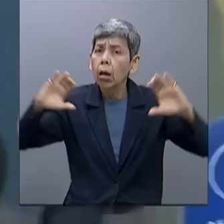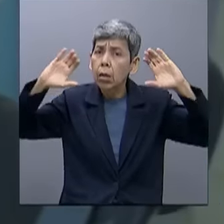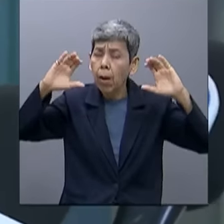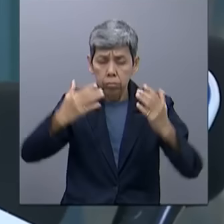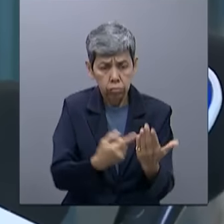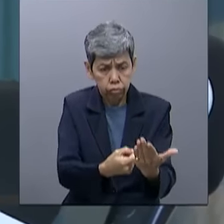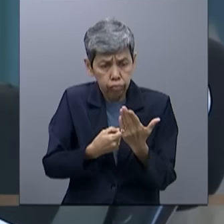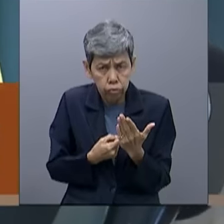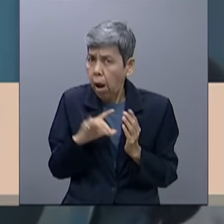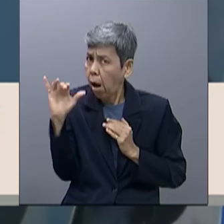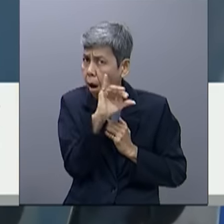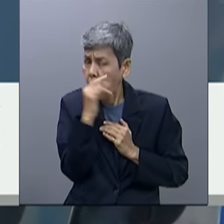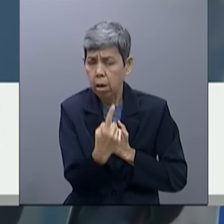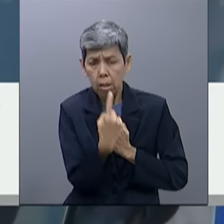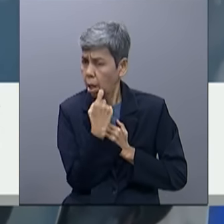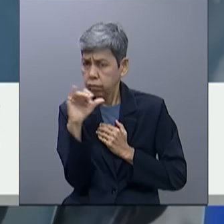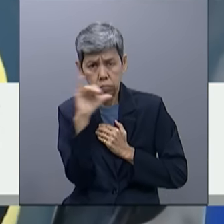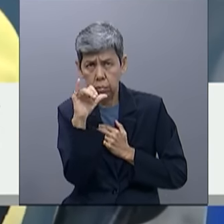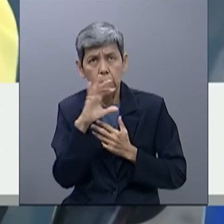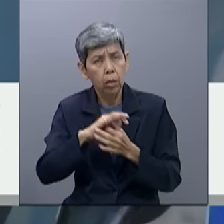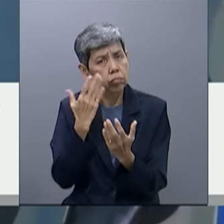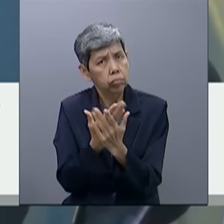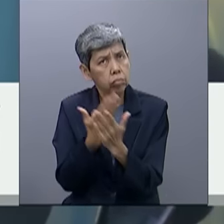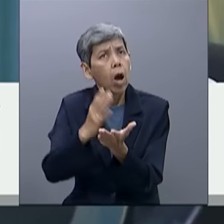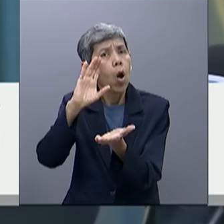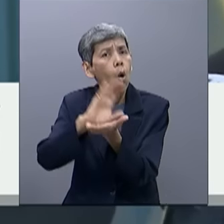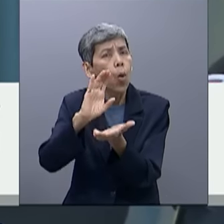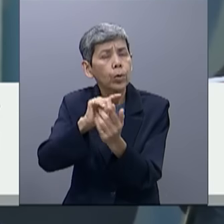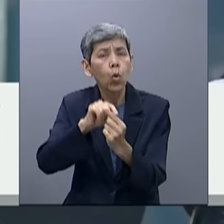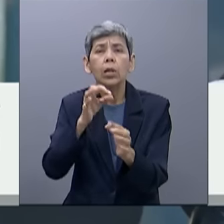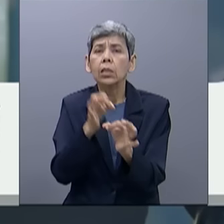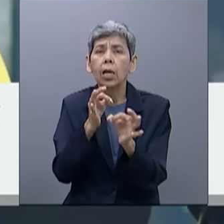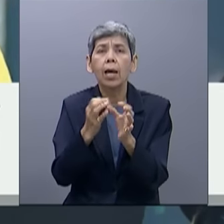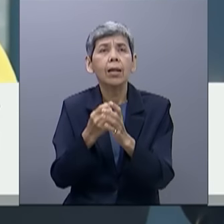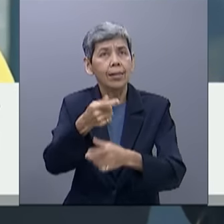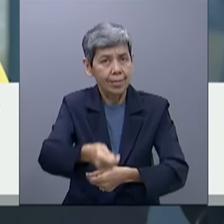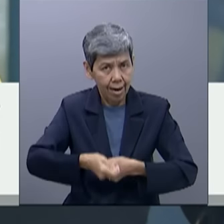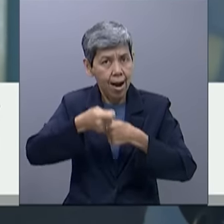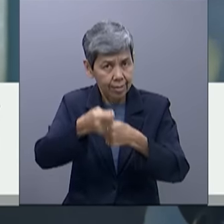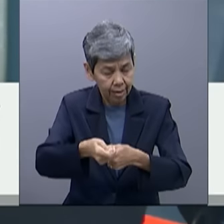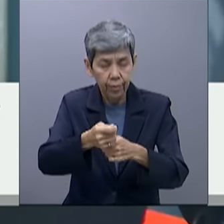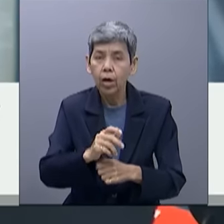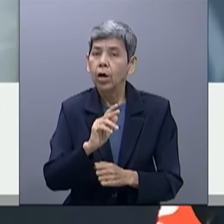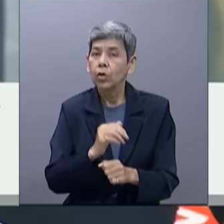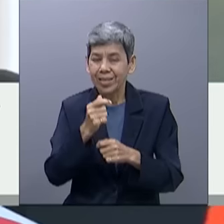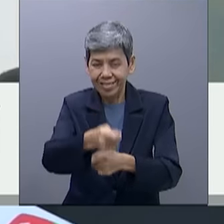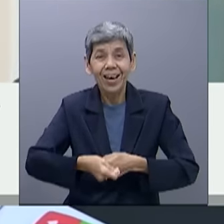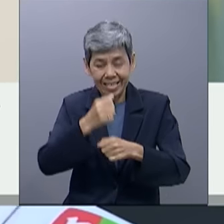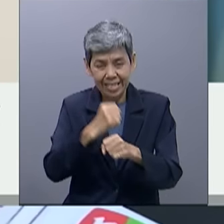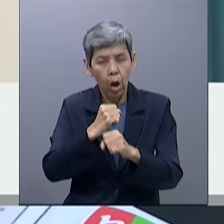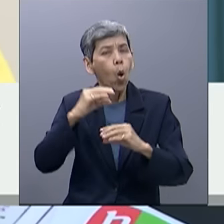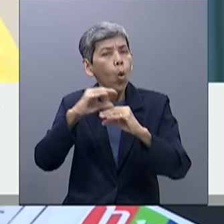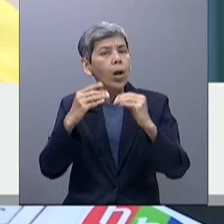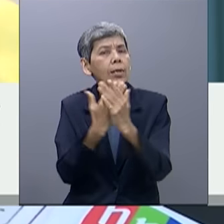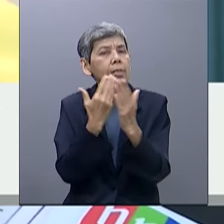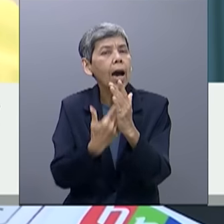ไม่ได้สอบถามเข้ามาในเรื่องของการใช้งบประมาณจากธนาคารเพื่อการเกษตรและสหกรณ์หรือว่าธกส.นะคะเพื่อใช้ในโครงการดิ